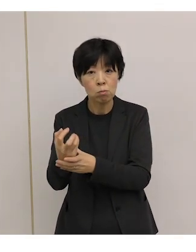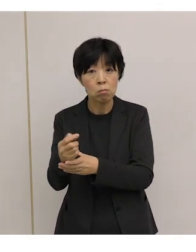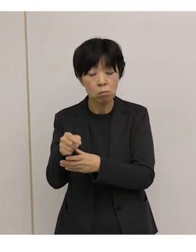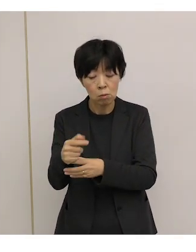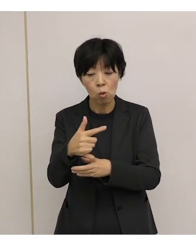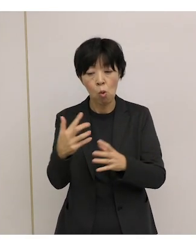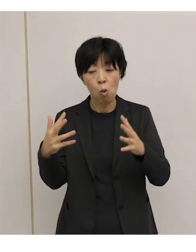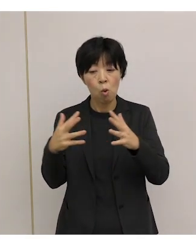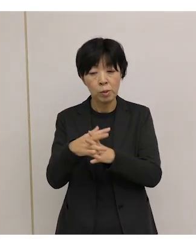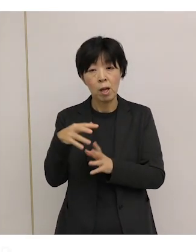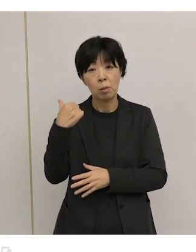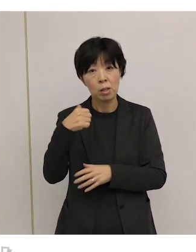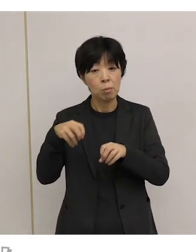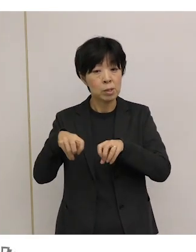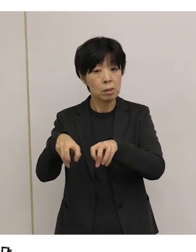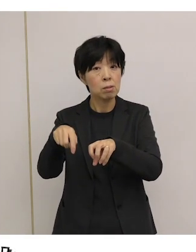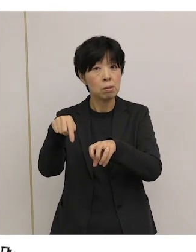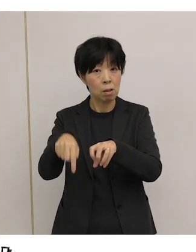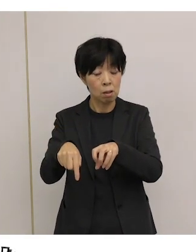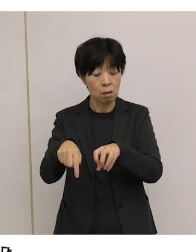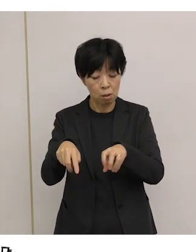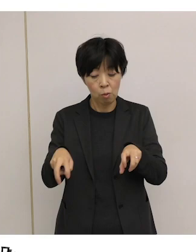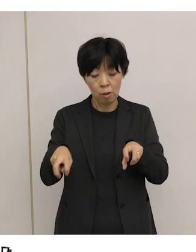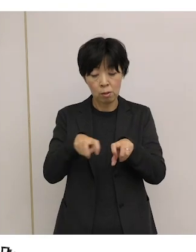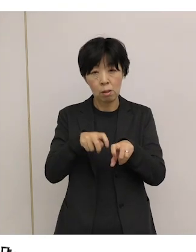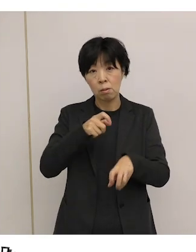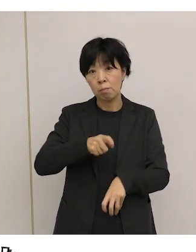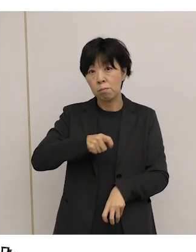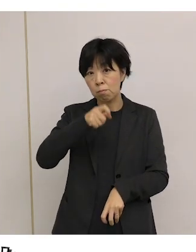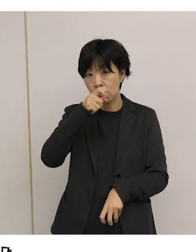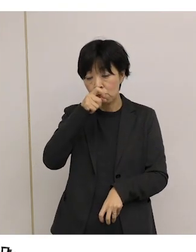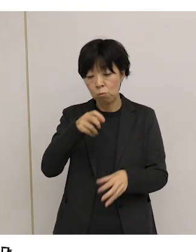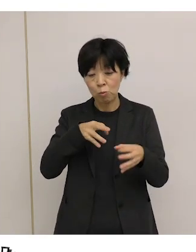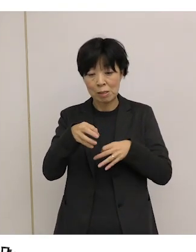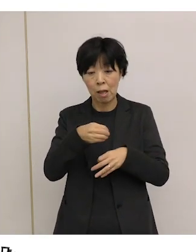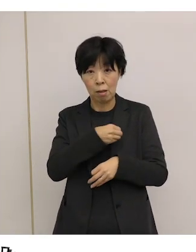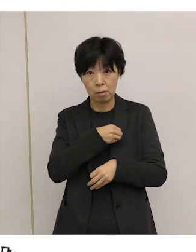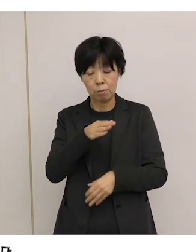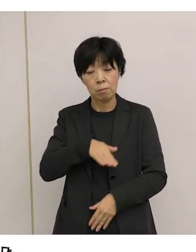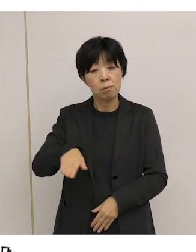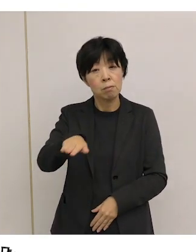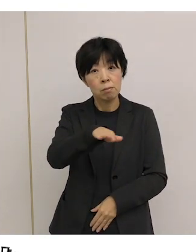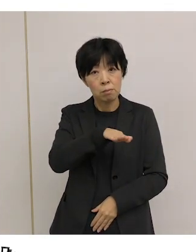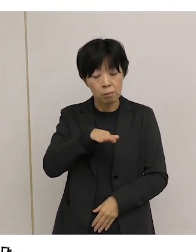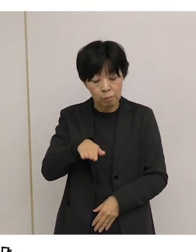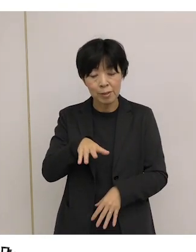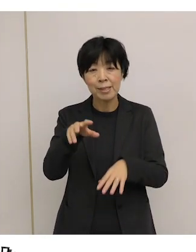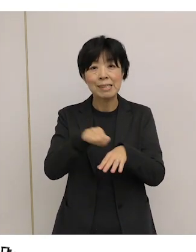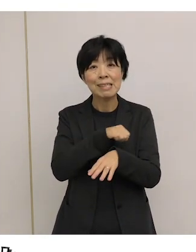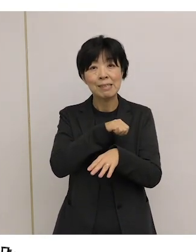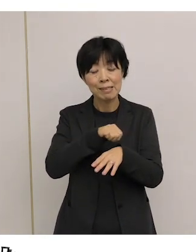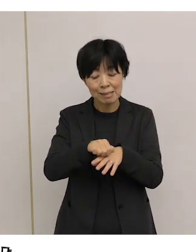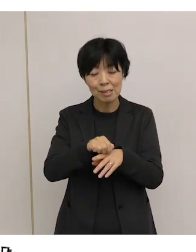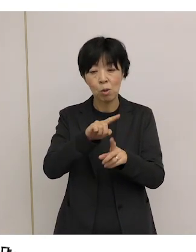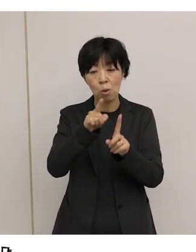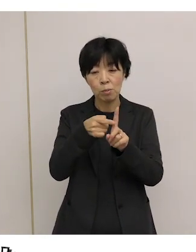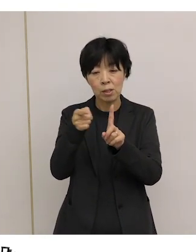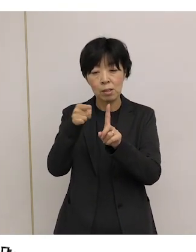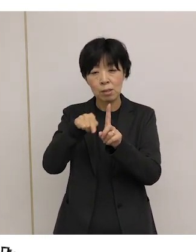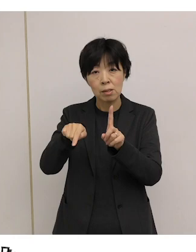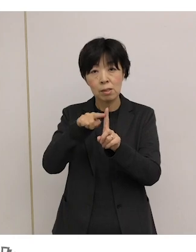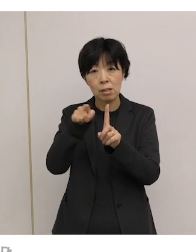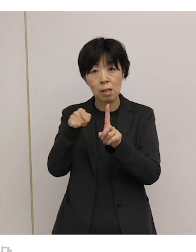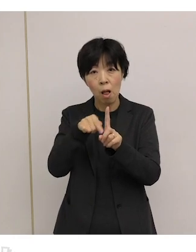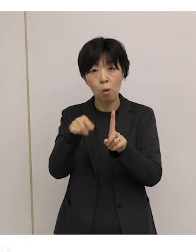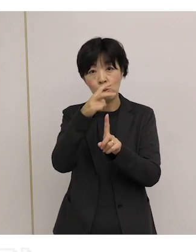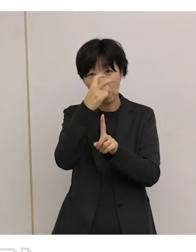南銀座地域では、接待を伴う飲食店の従業員を対象とした臨時 PCR 検査を実施しています